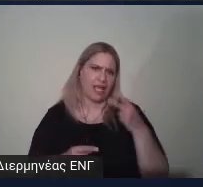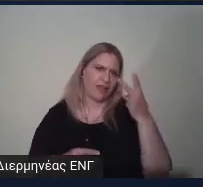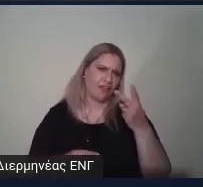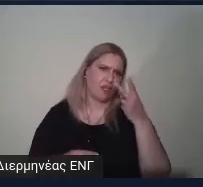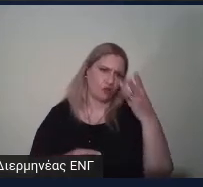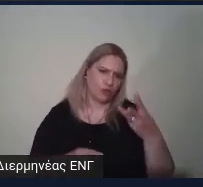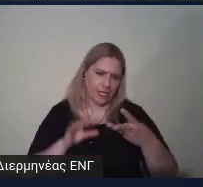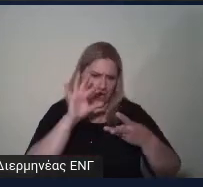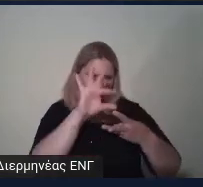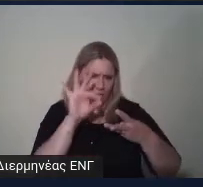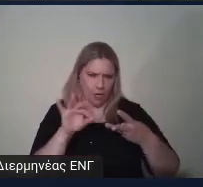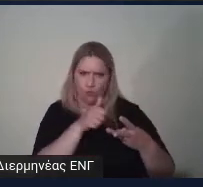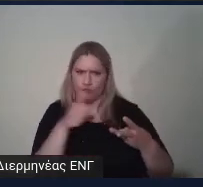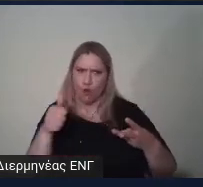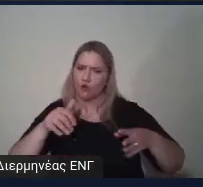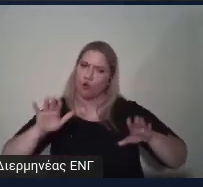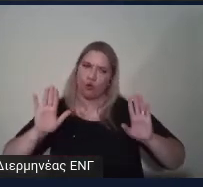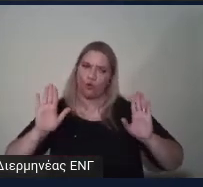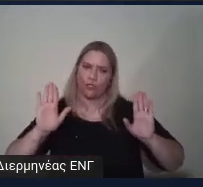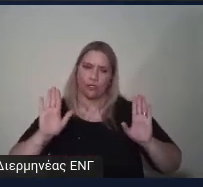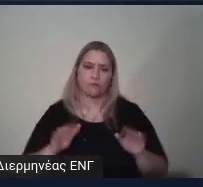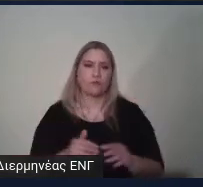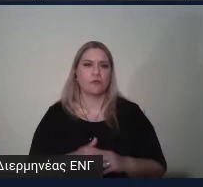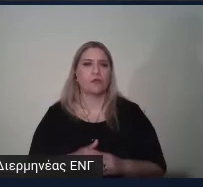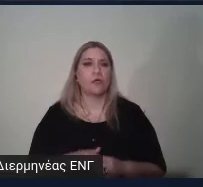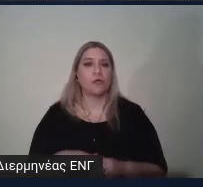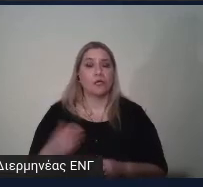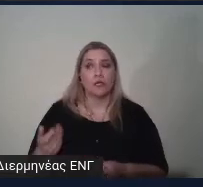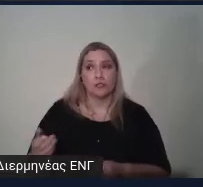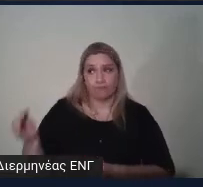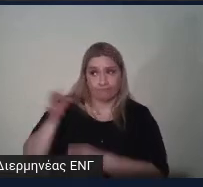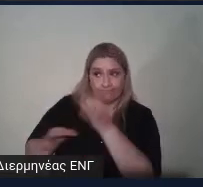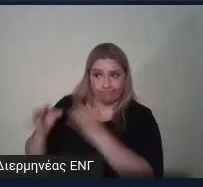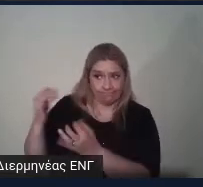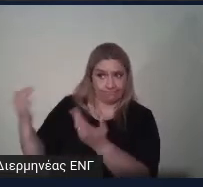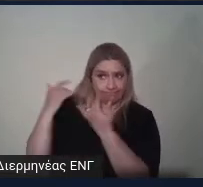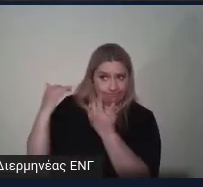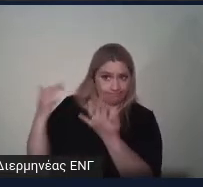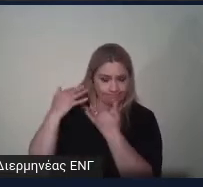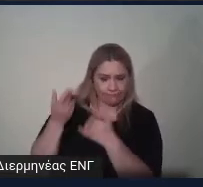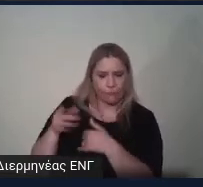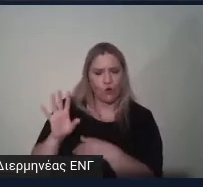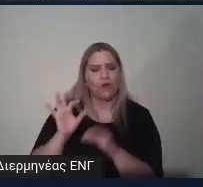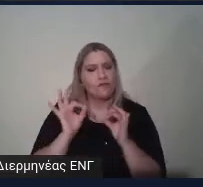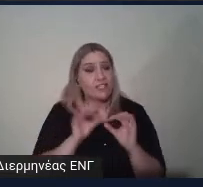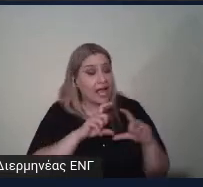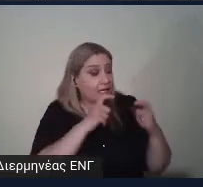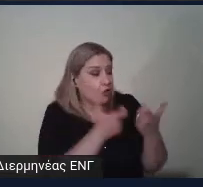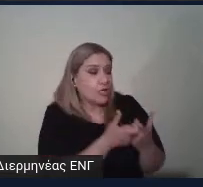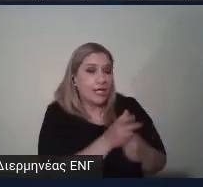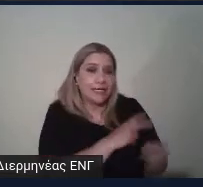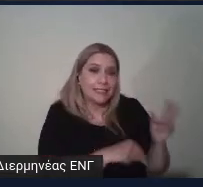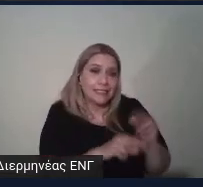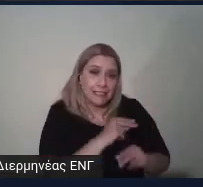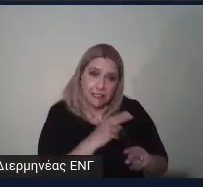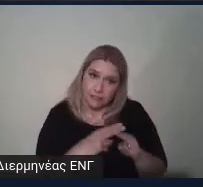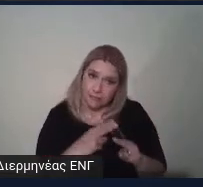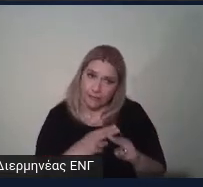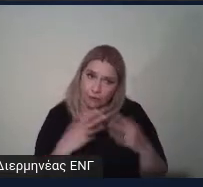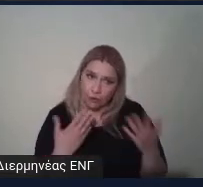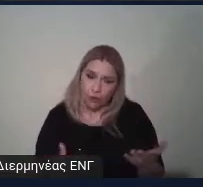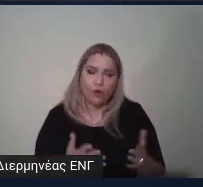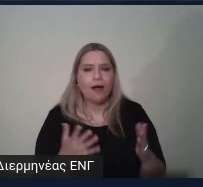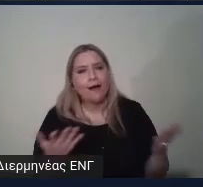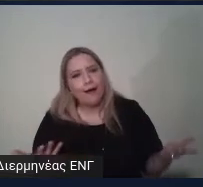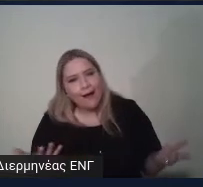μόνο. Δεν πρέπει να επηρεαζόμαστε από άλλους και εννοείται ότι πρέπει να συζητάμε με την οικογένειά μας, αλλά ακόμα και οι γονείς